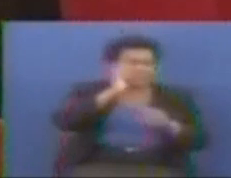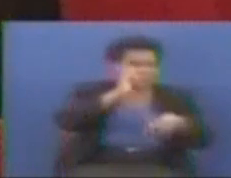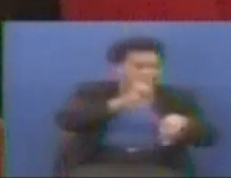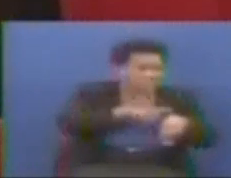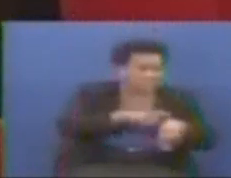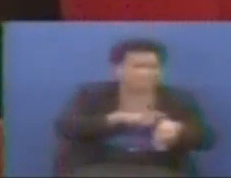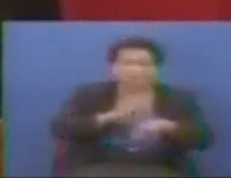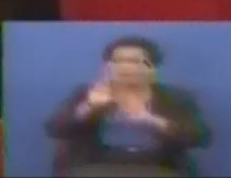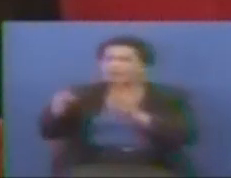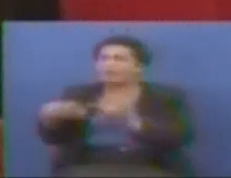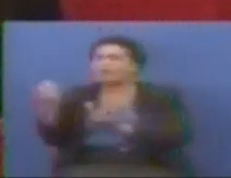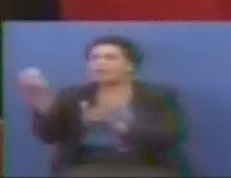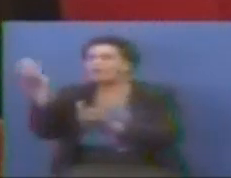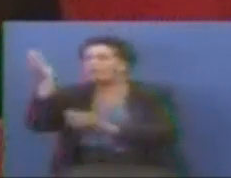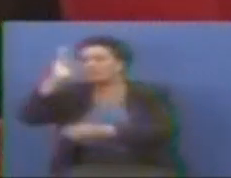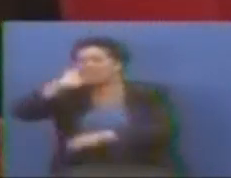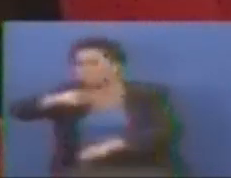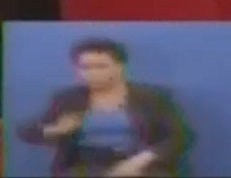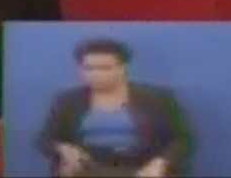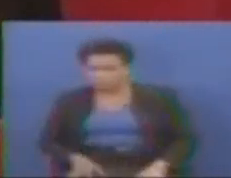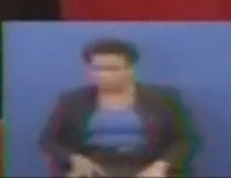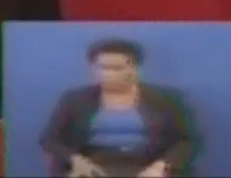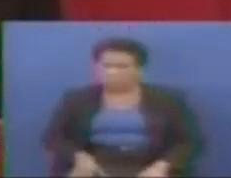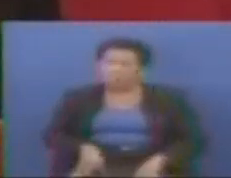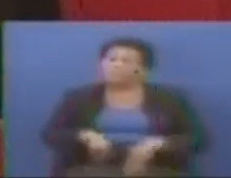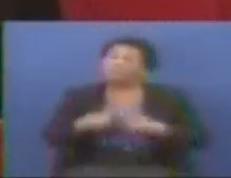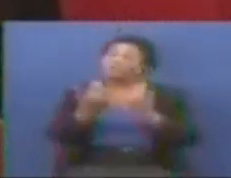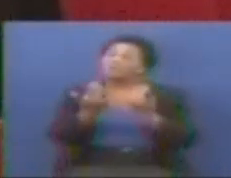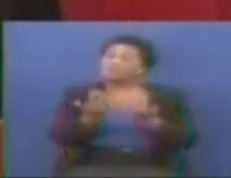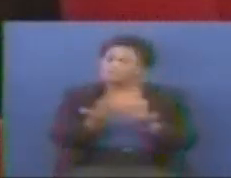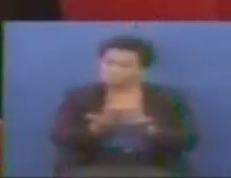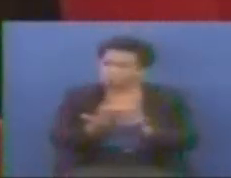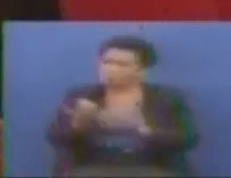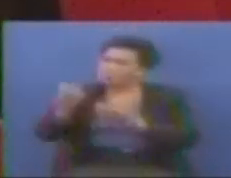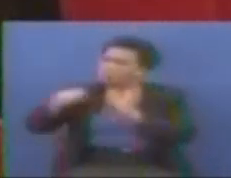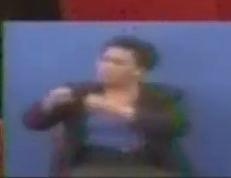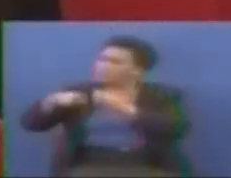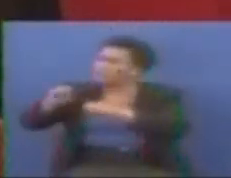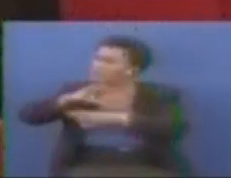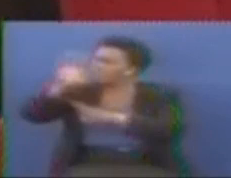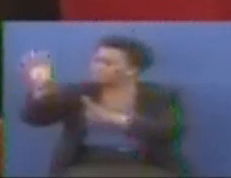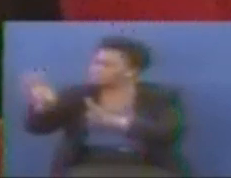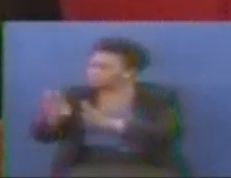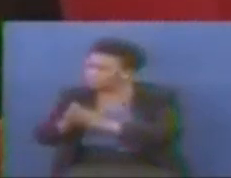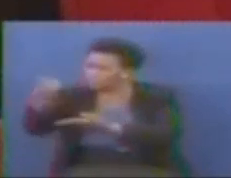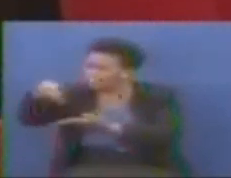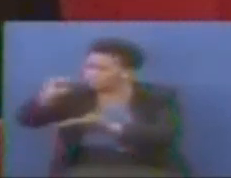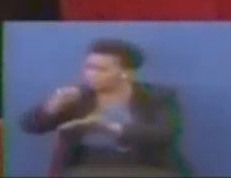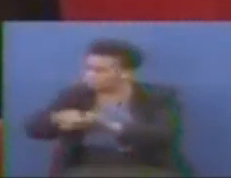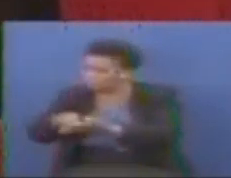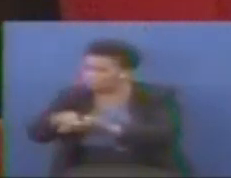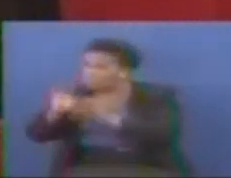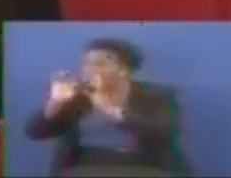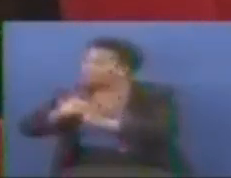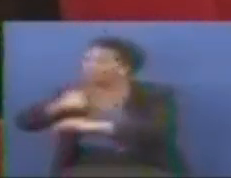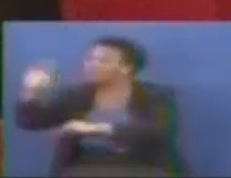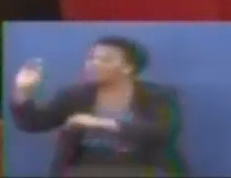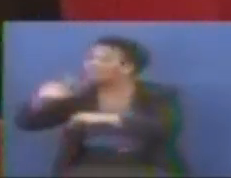umaskini. Kwa makusudi kabisa, CCM imeamua kutengeneza ajira na ikatamka hasa kwa